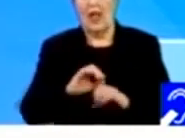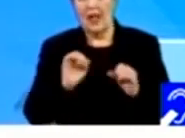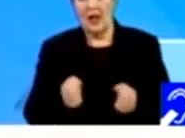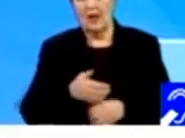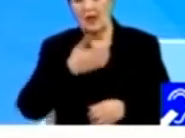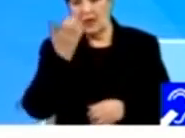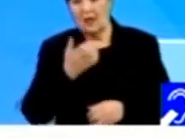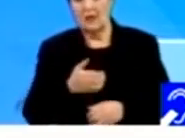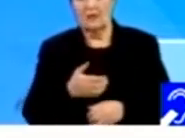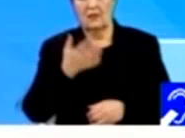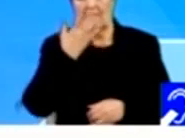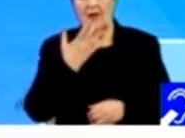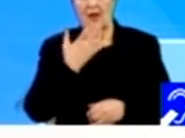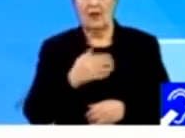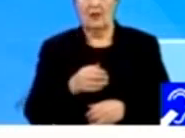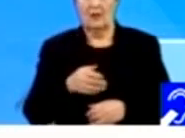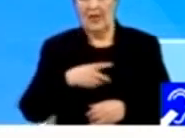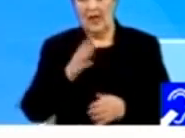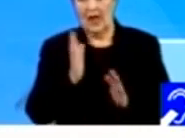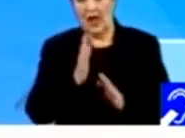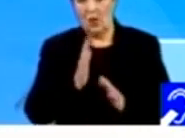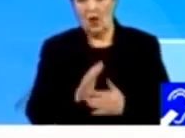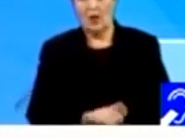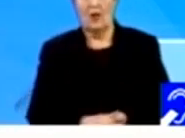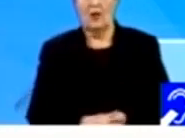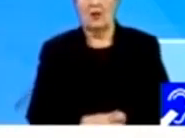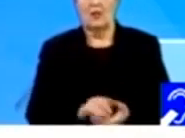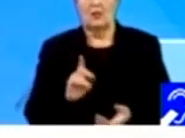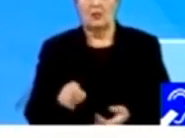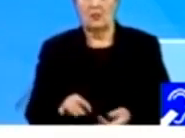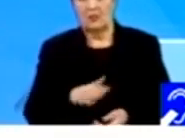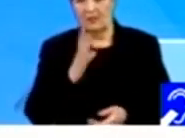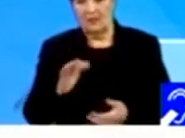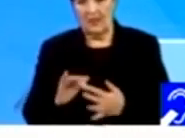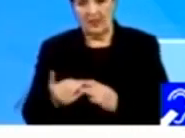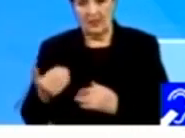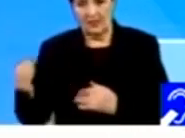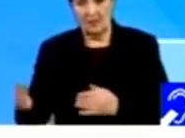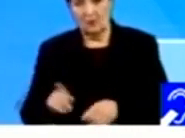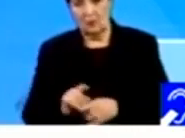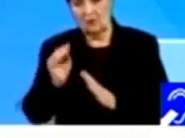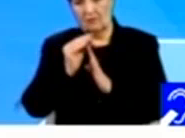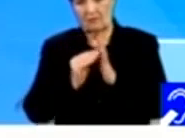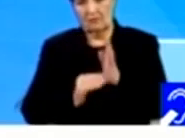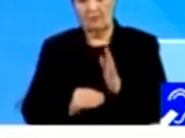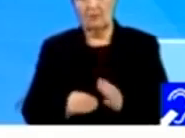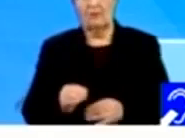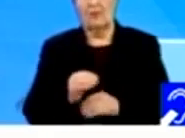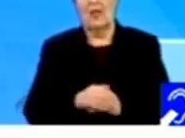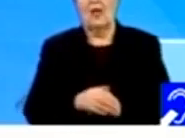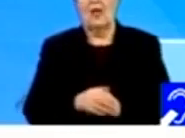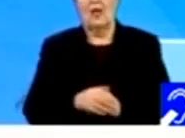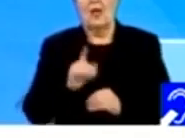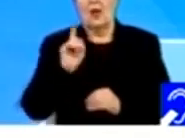fie așa cum ar trebui să fie, și să ajungă și în suburbii conform orarului strict. Maxi-taxi te